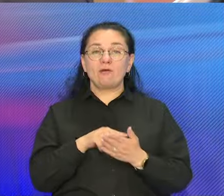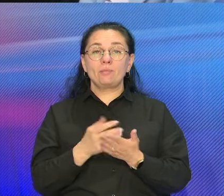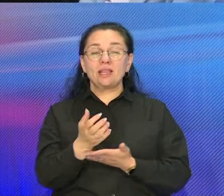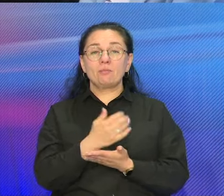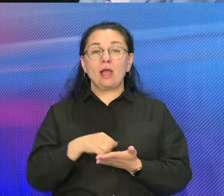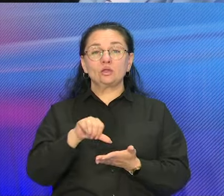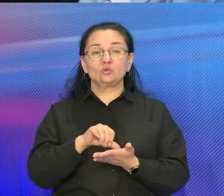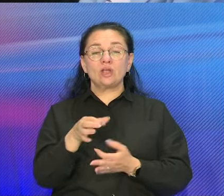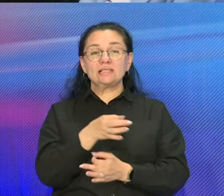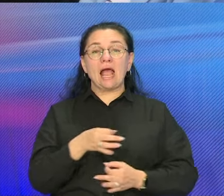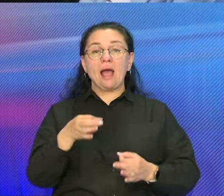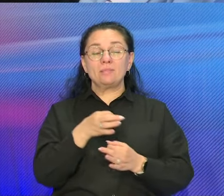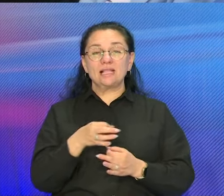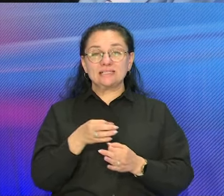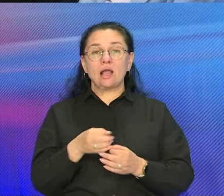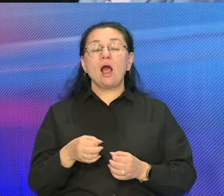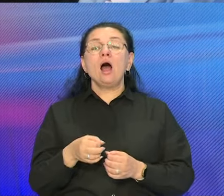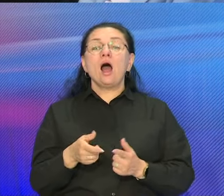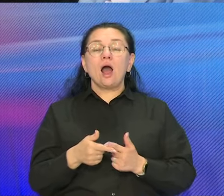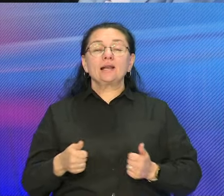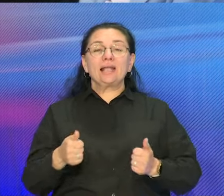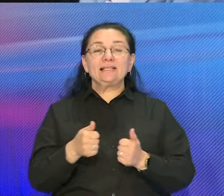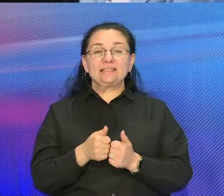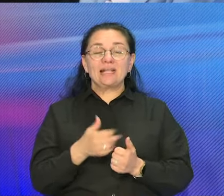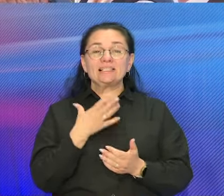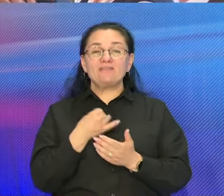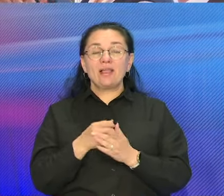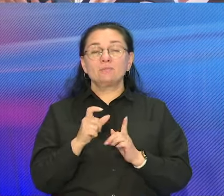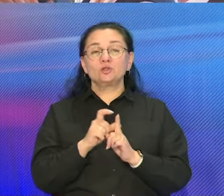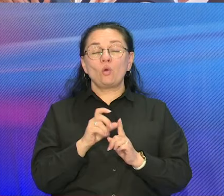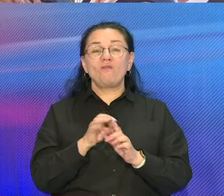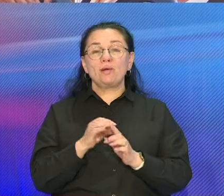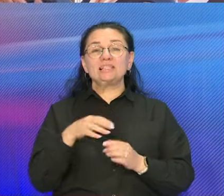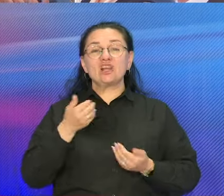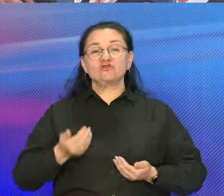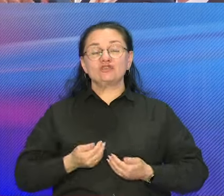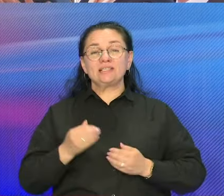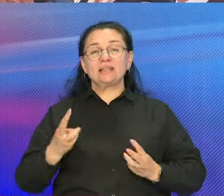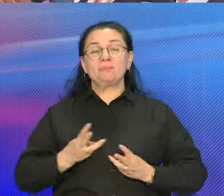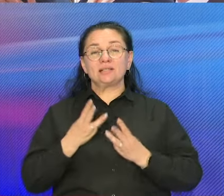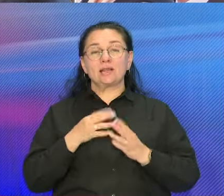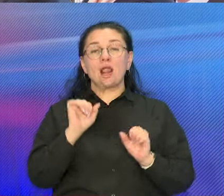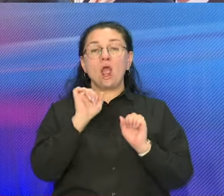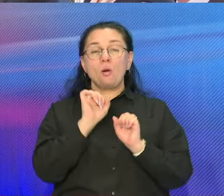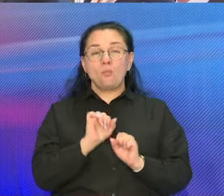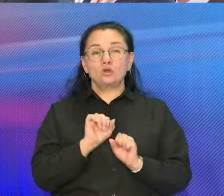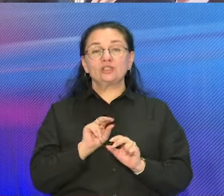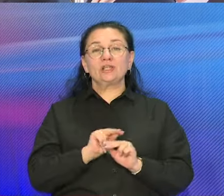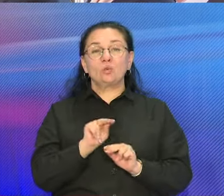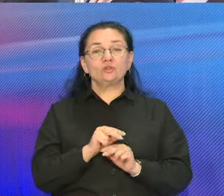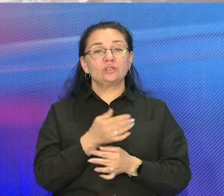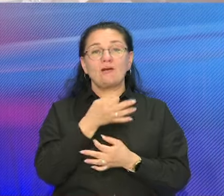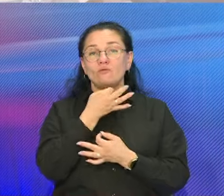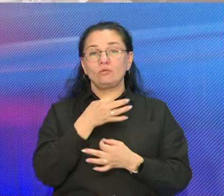работе областных громадских организаций Одным словом, своим житевым настроем яна и сегодня может наткнить кого за угодно